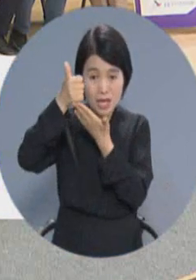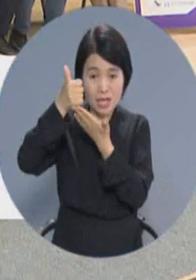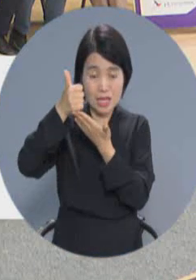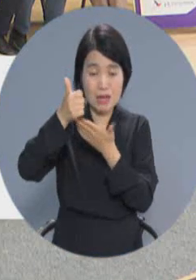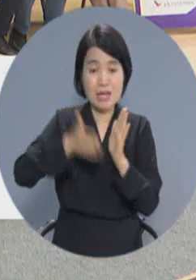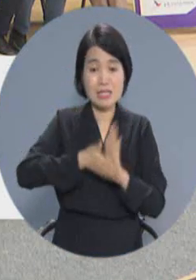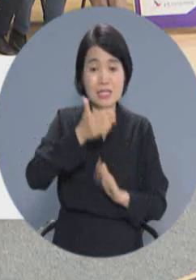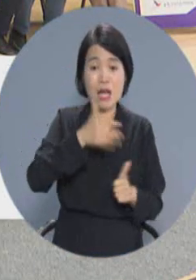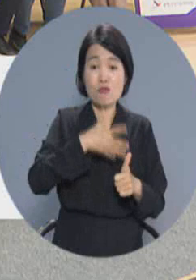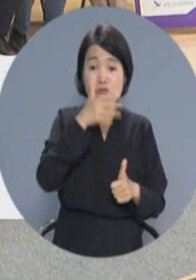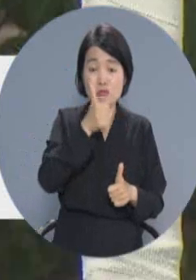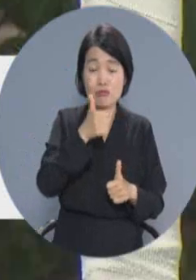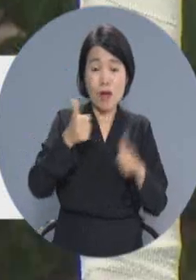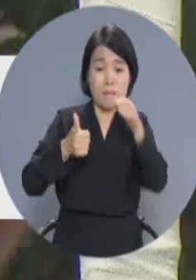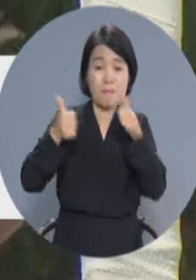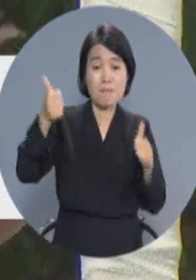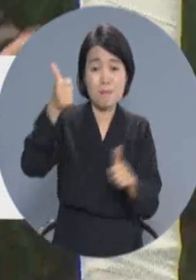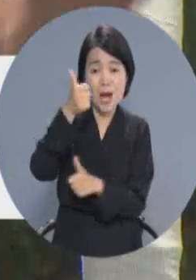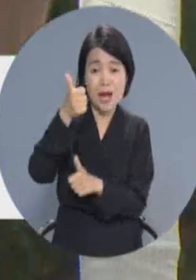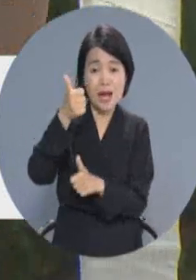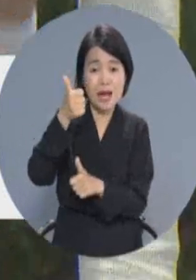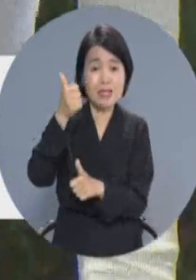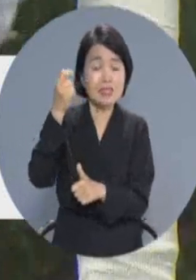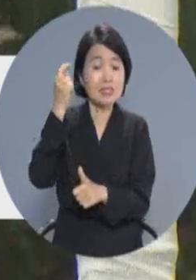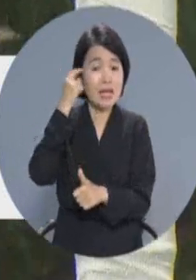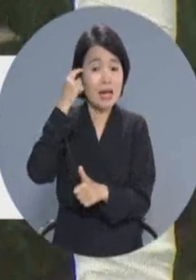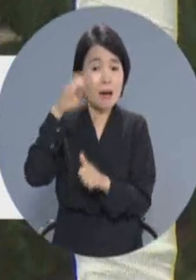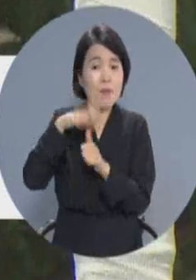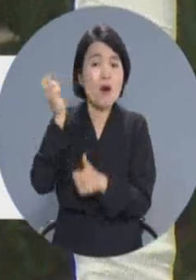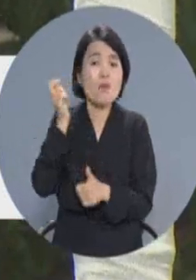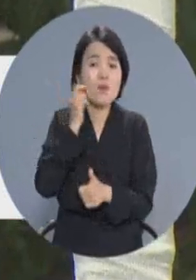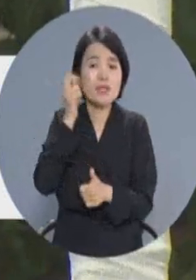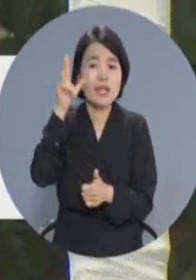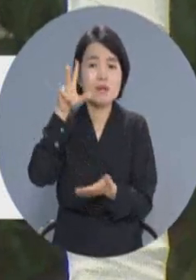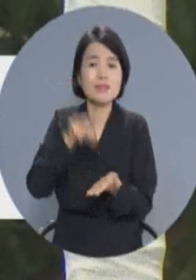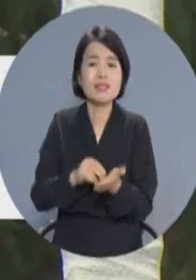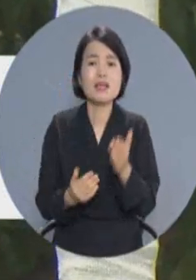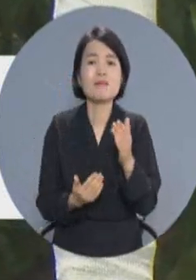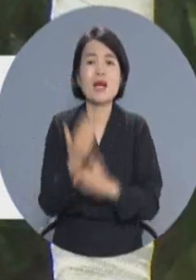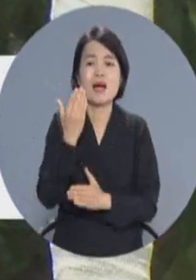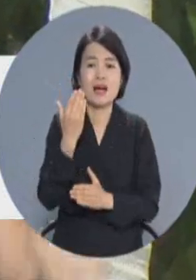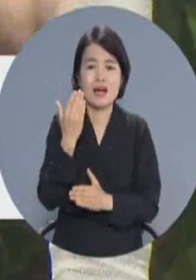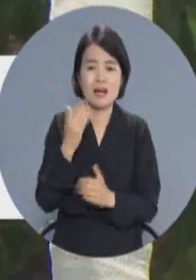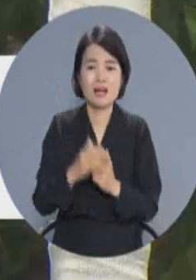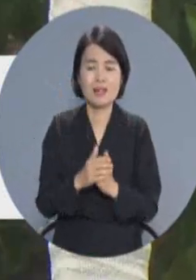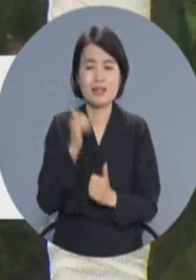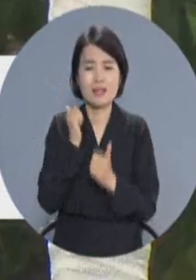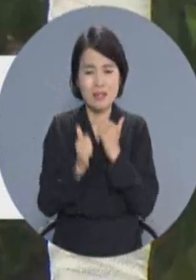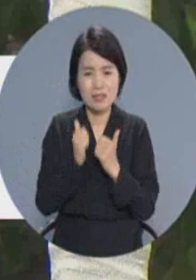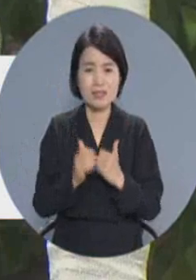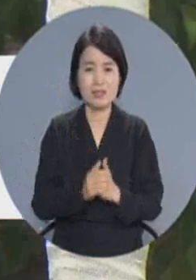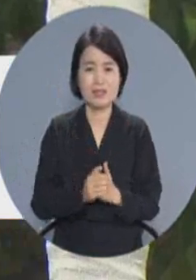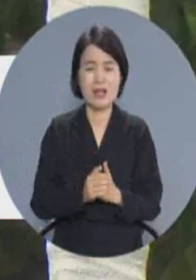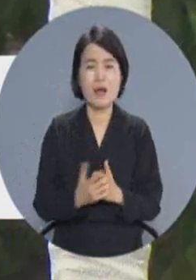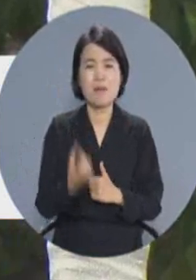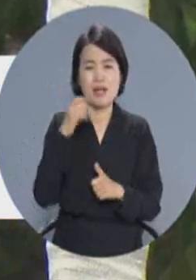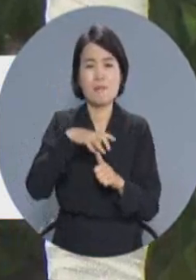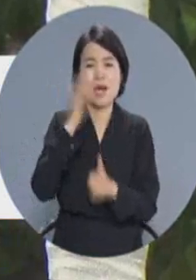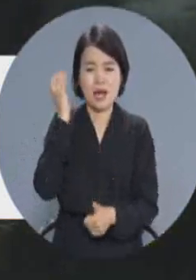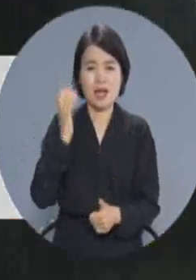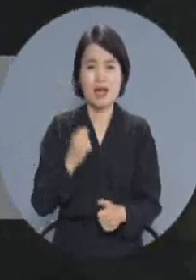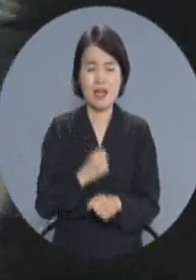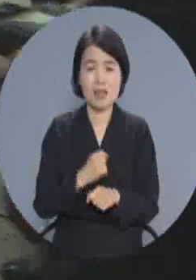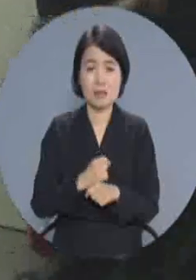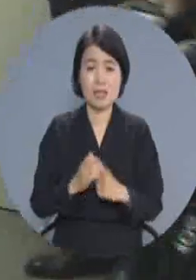무슨 시장 군수들이 부하다 이런 시각을 벗어나지 못해서 생긴 부작용 아닌가 싶어요. 이거 빨리 벗어나야